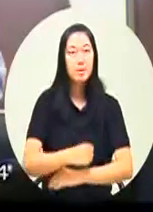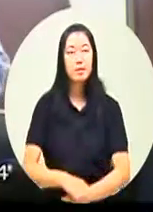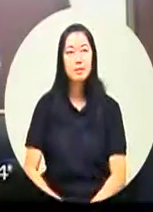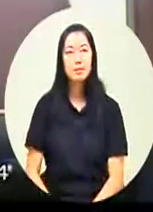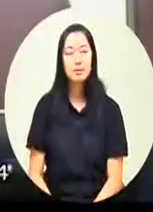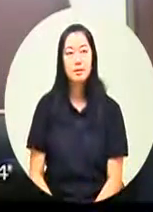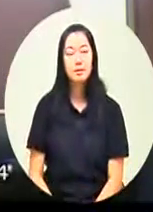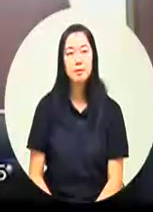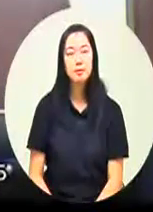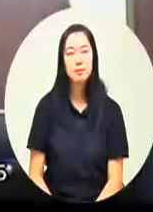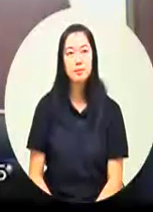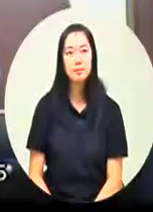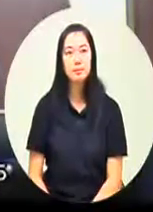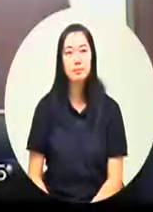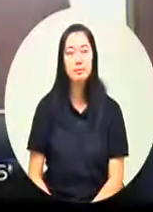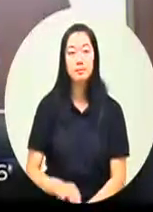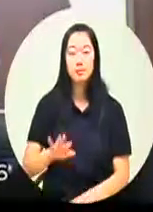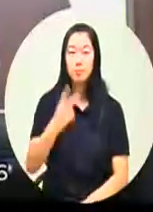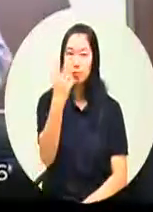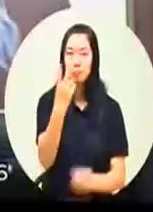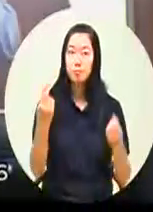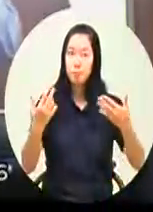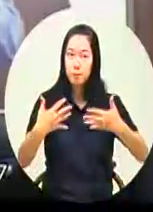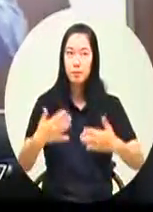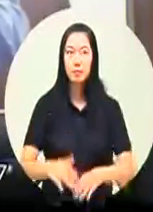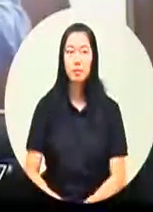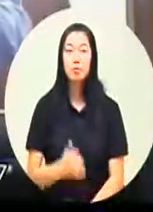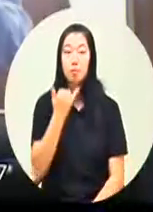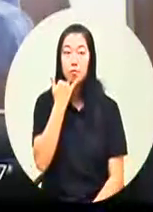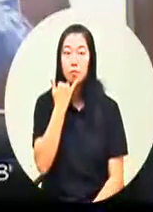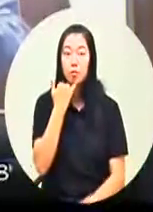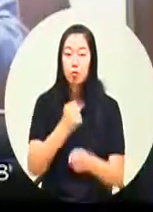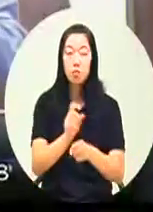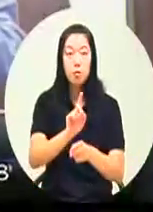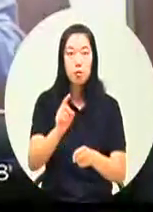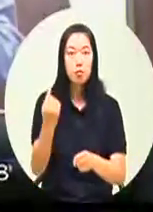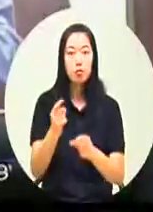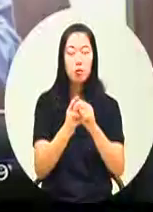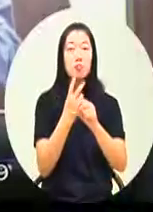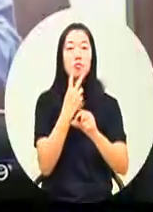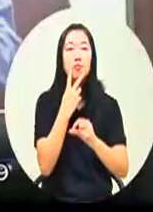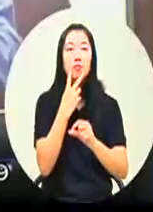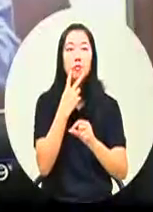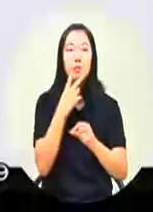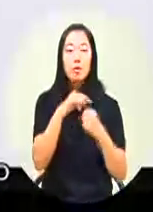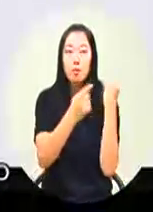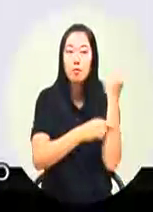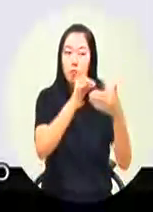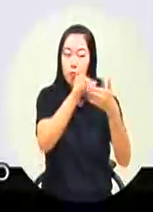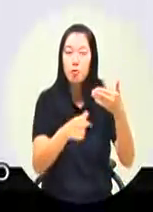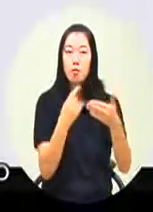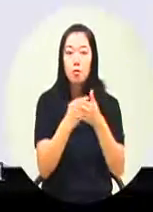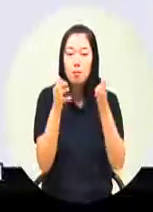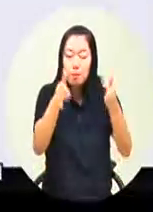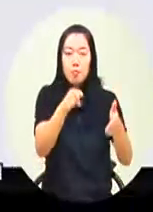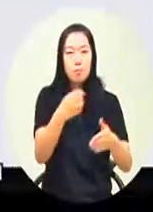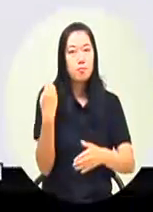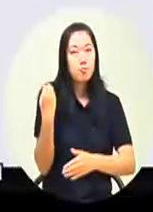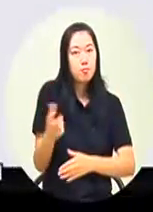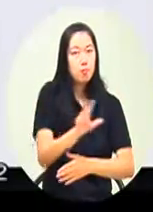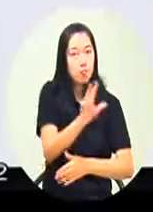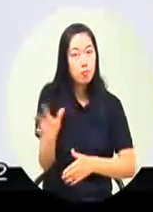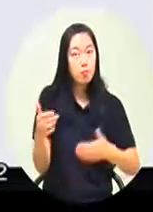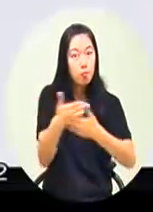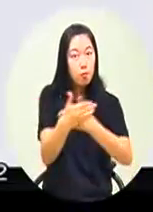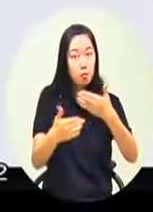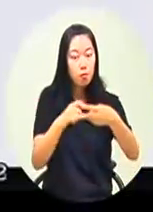那现在其实是有两个问题哈，我们现在能做的一个是中央法规对这样的一个新型的交通工具还没有来得及